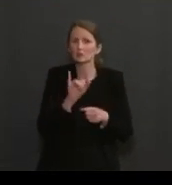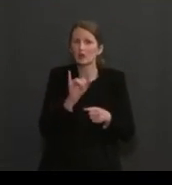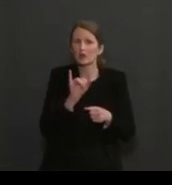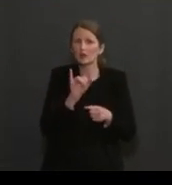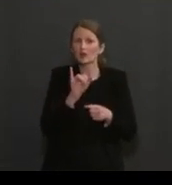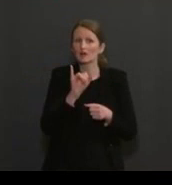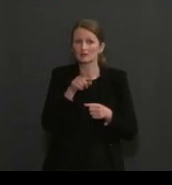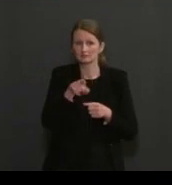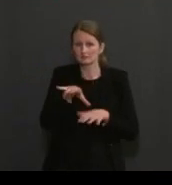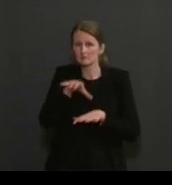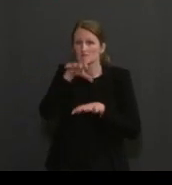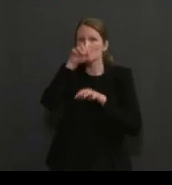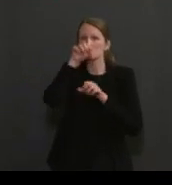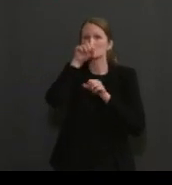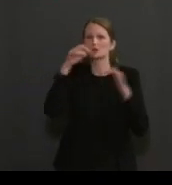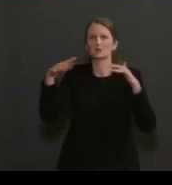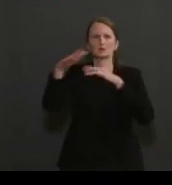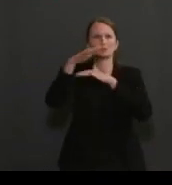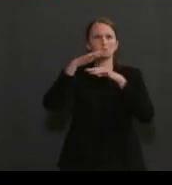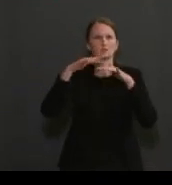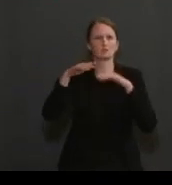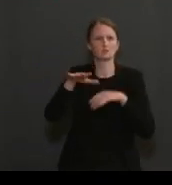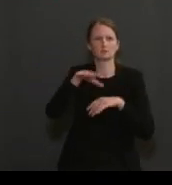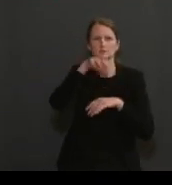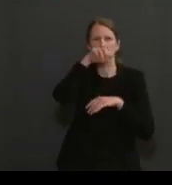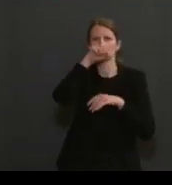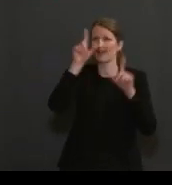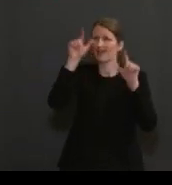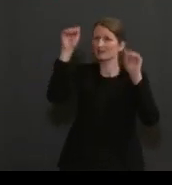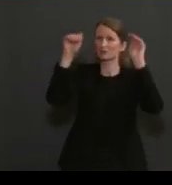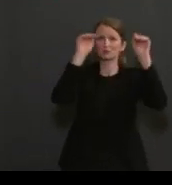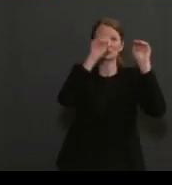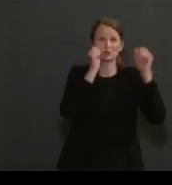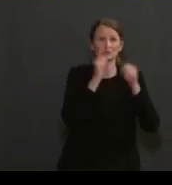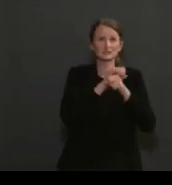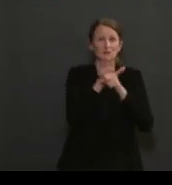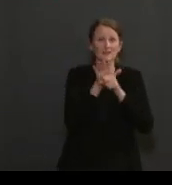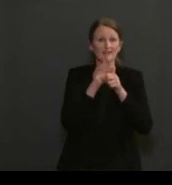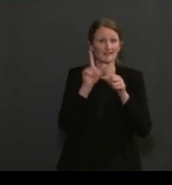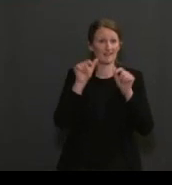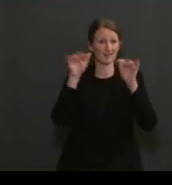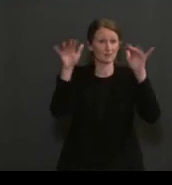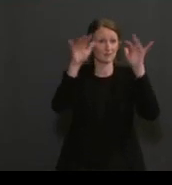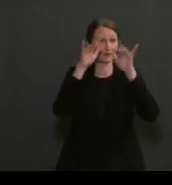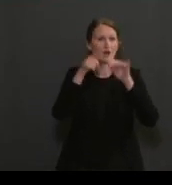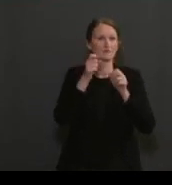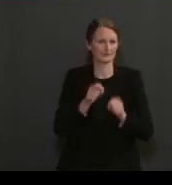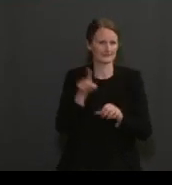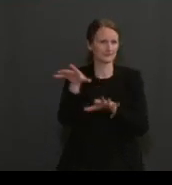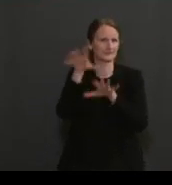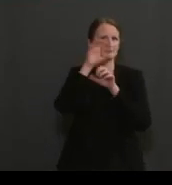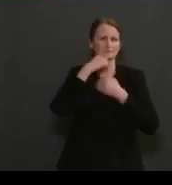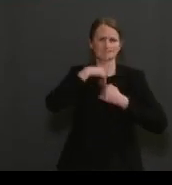micro-gouttelettes et, si elles sont chargées de virus, d'acquérir l'infection. C'est une voie additionnelle d'infection qui a été